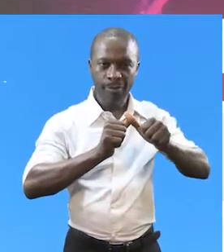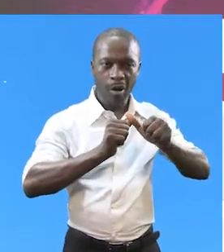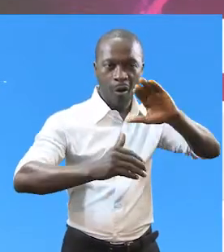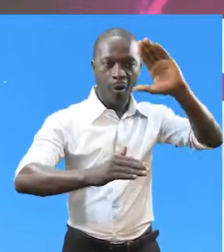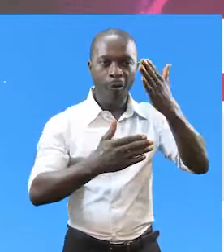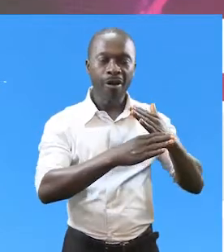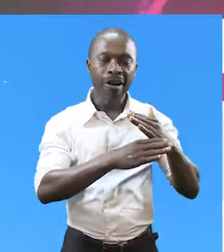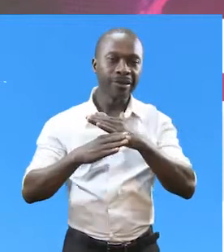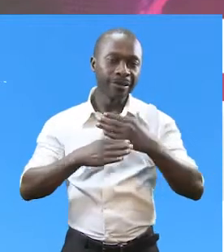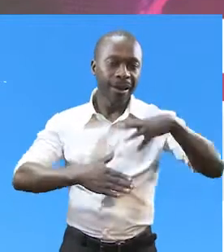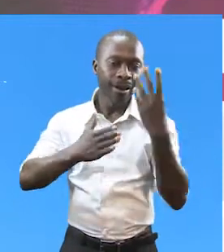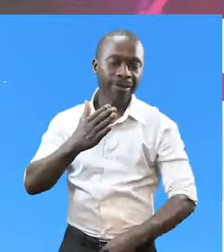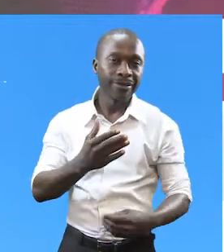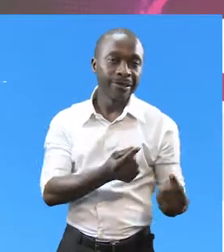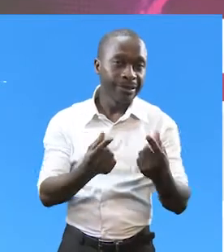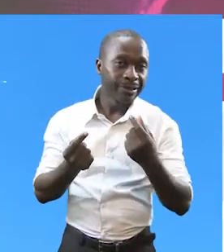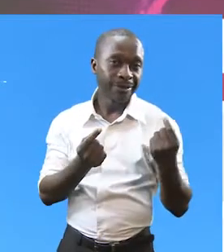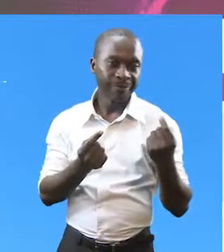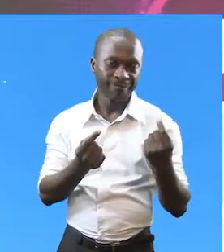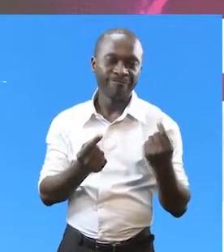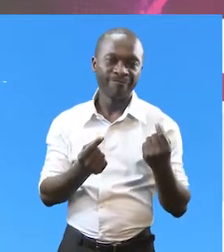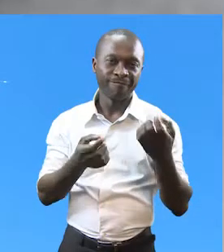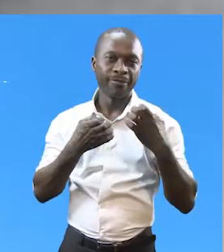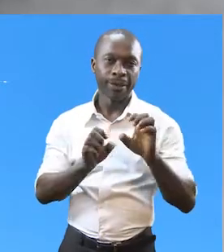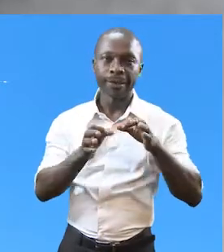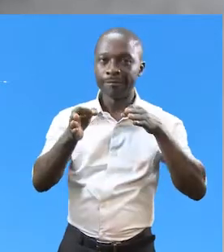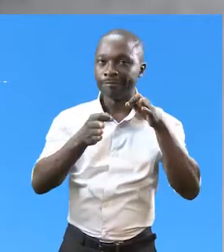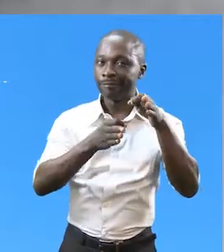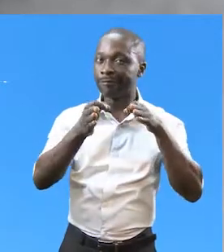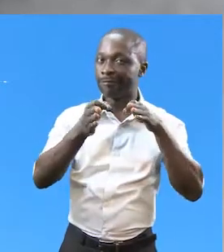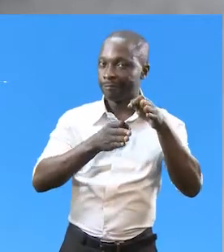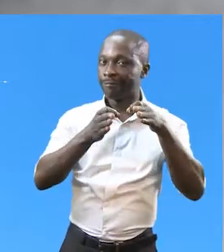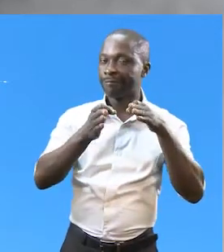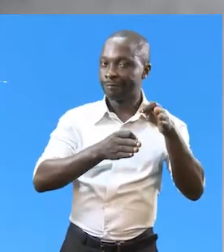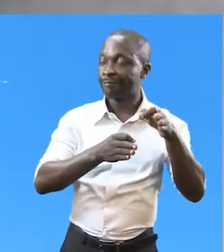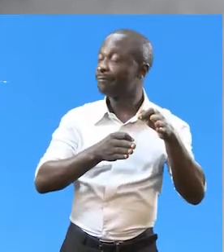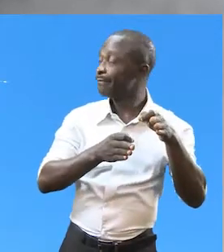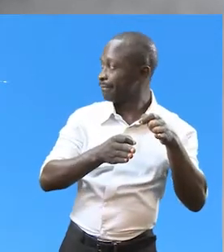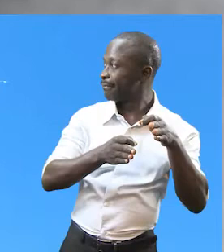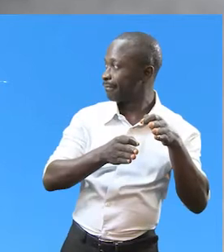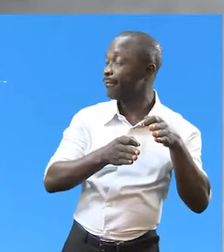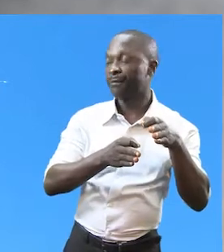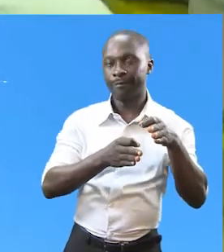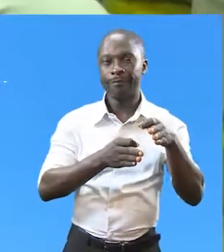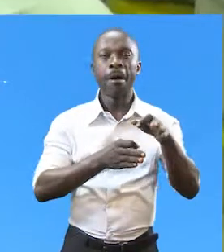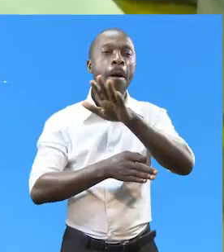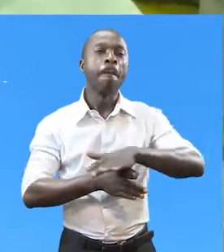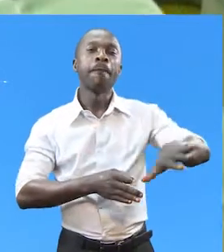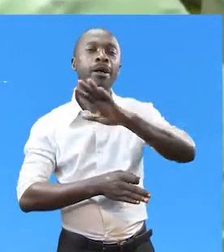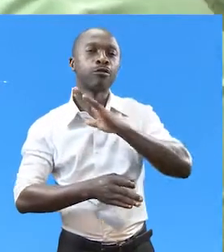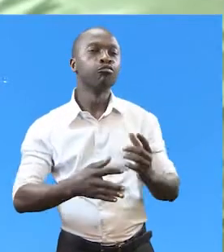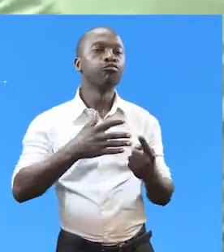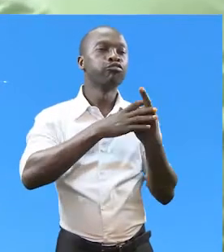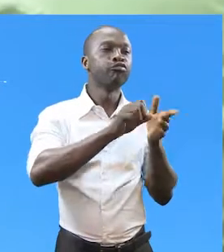la pandémie du nouveau coronavirus. Tentative de réponse. La pandémie de la COVID-19 continue de dicter sa loi au sein du corps social. Face